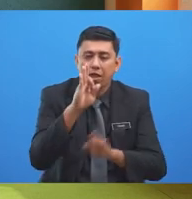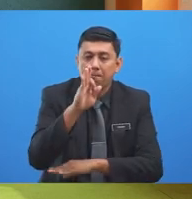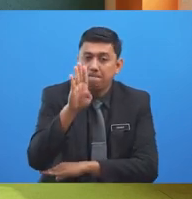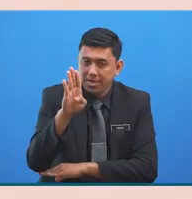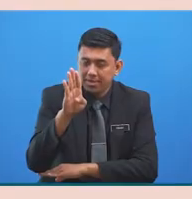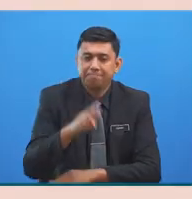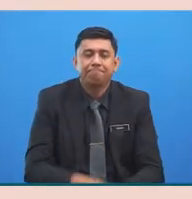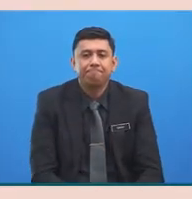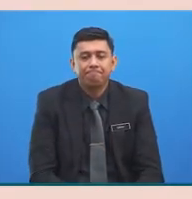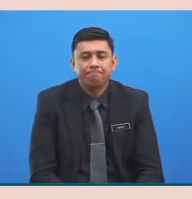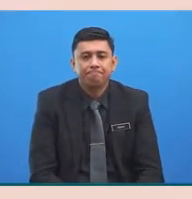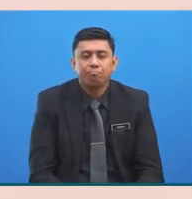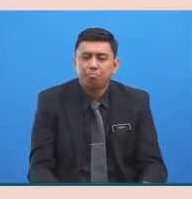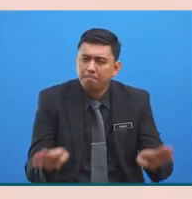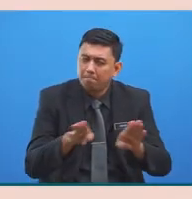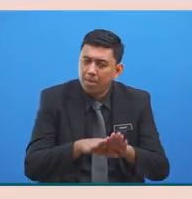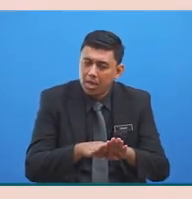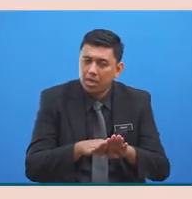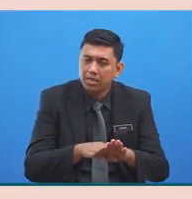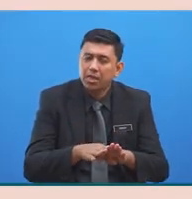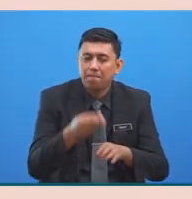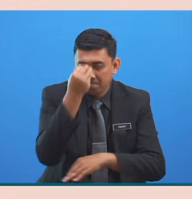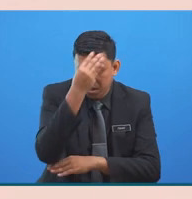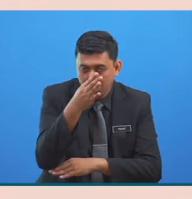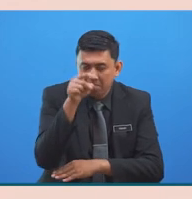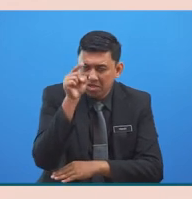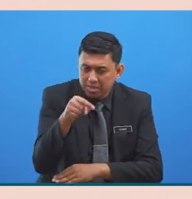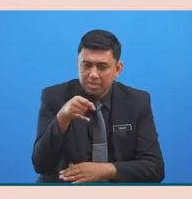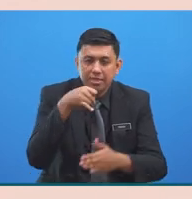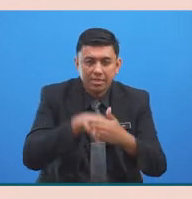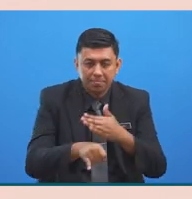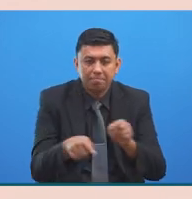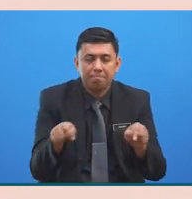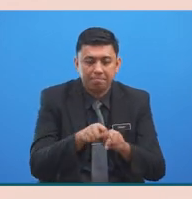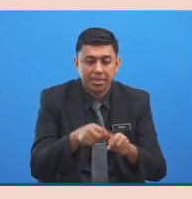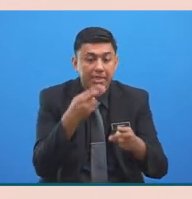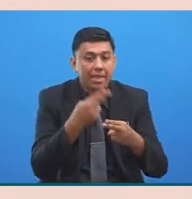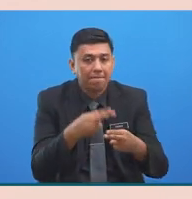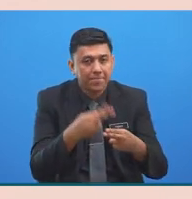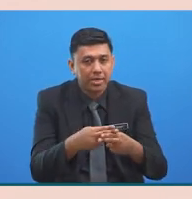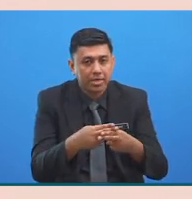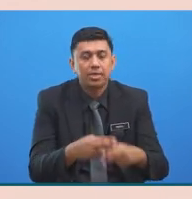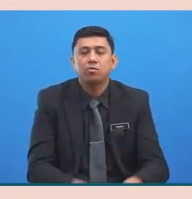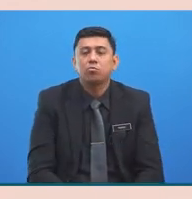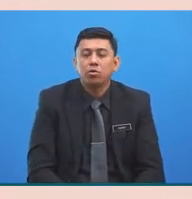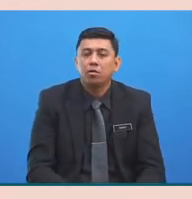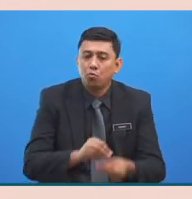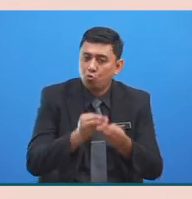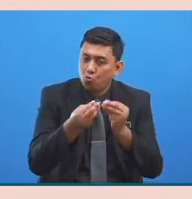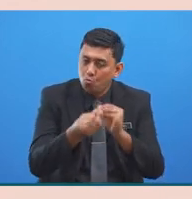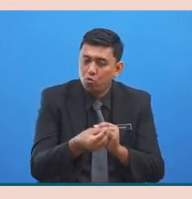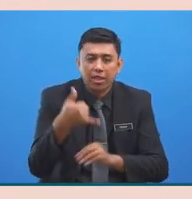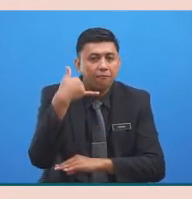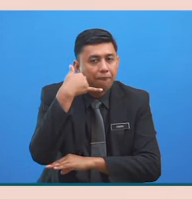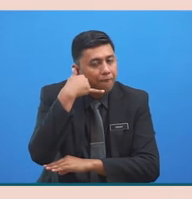facebook.com. Pelbagai maklumat perlu diisi seperti nama, nombor